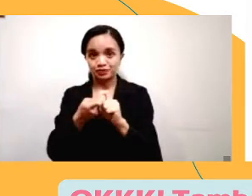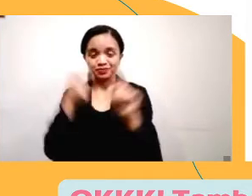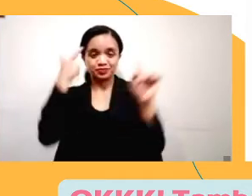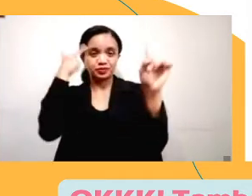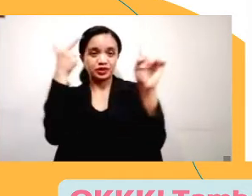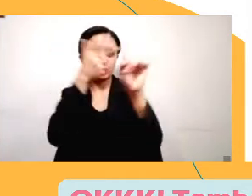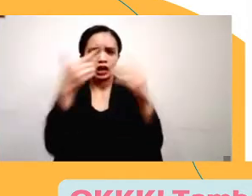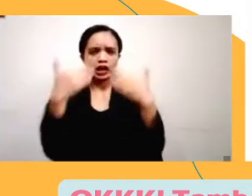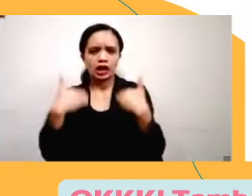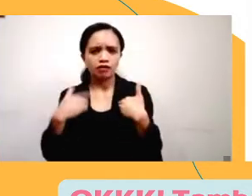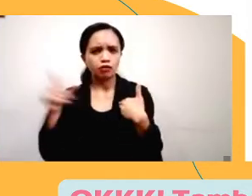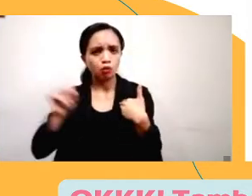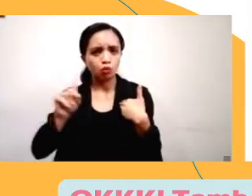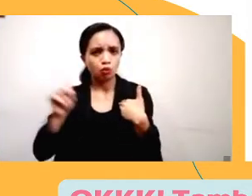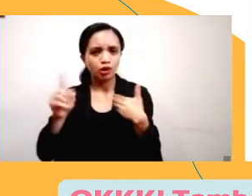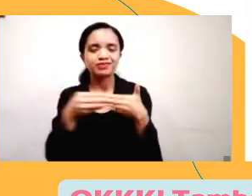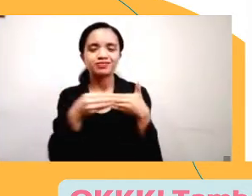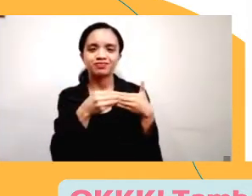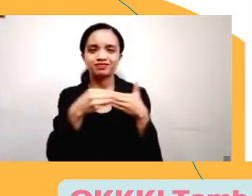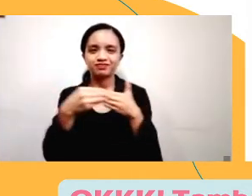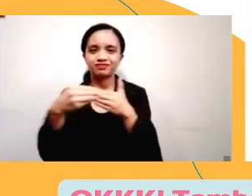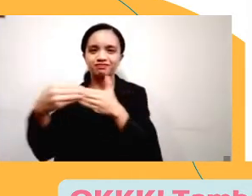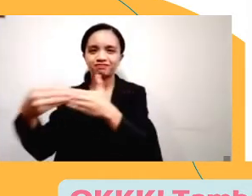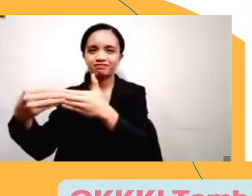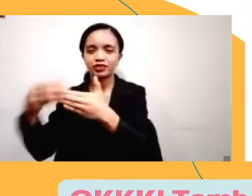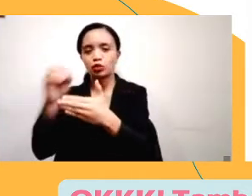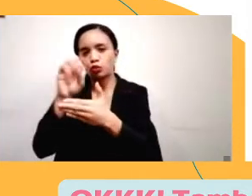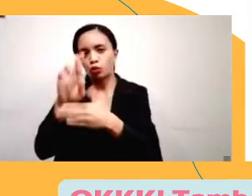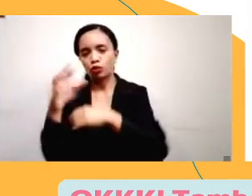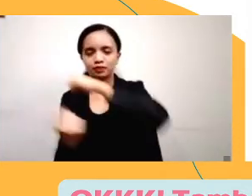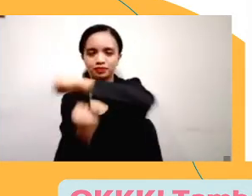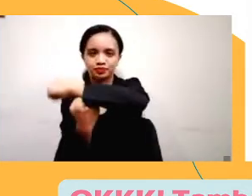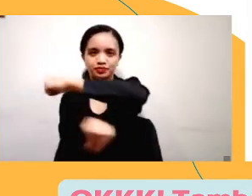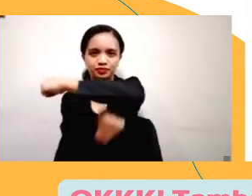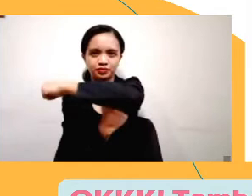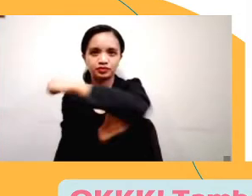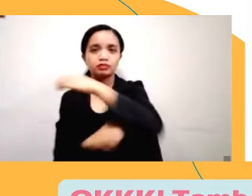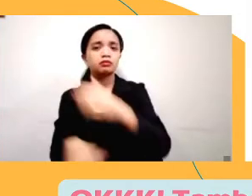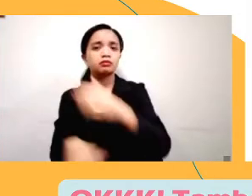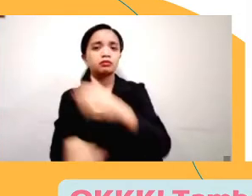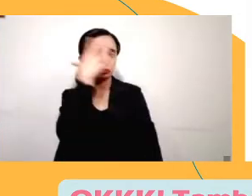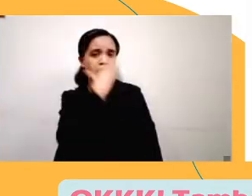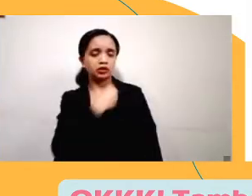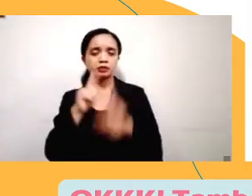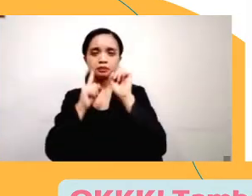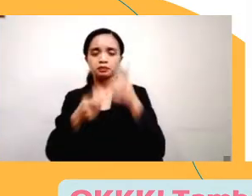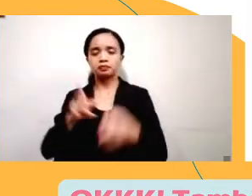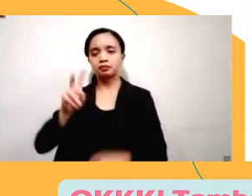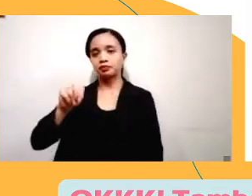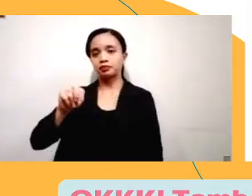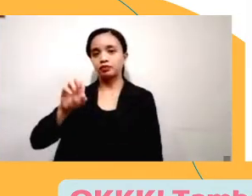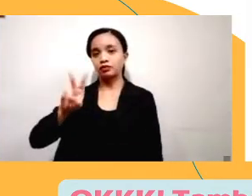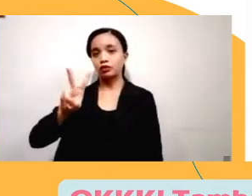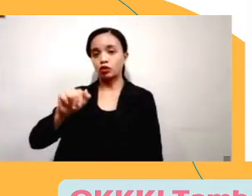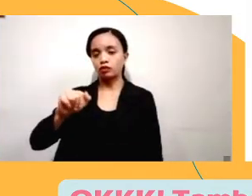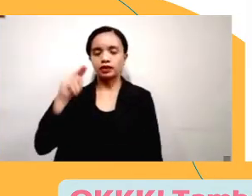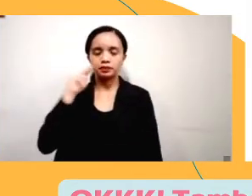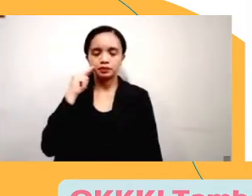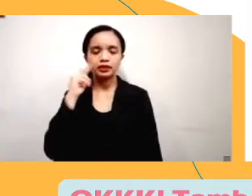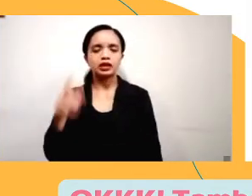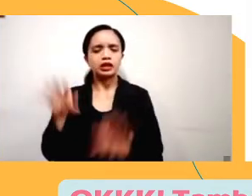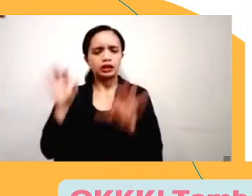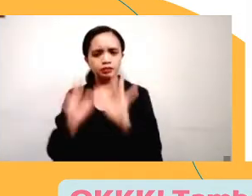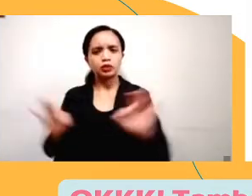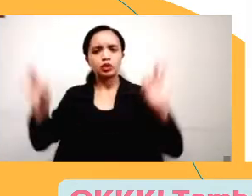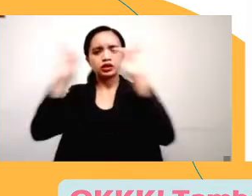ng guide ng foundation. Okay. Ito, maganda rin to, sabi ni Nova. Okay, mahalaga din po kasi